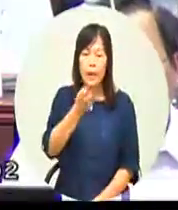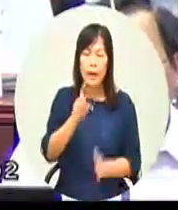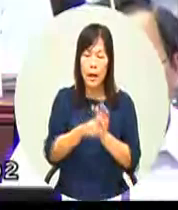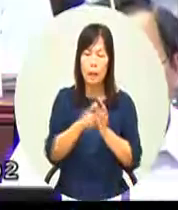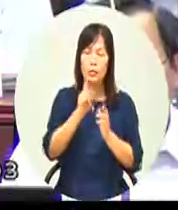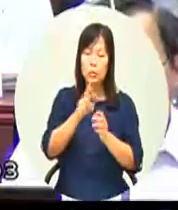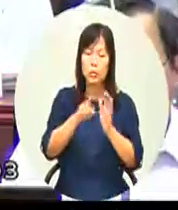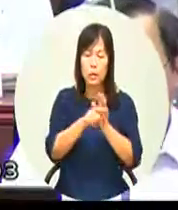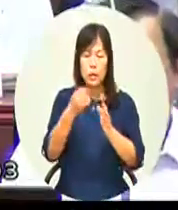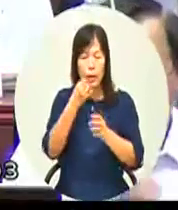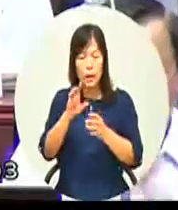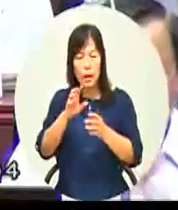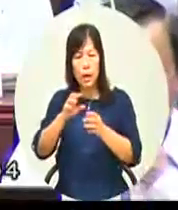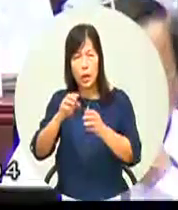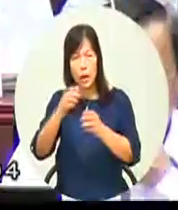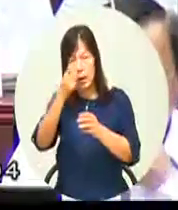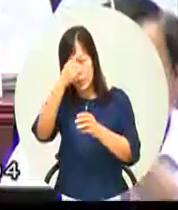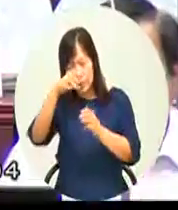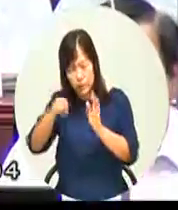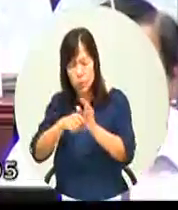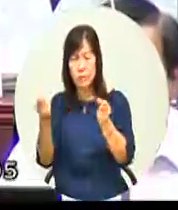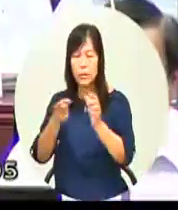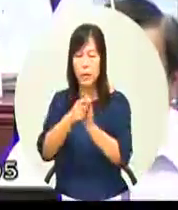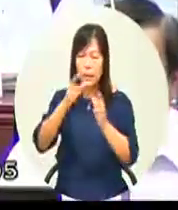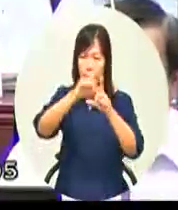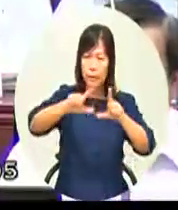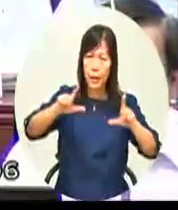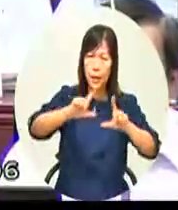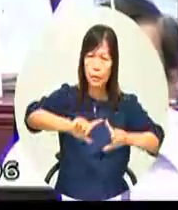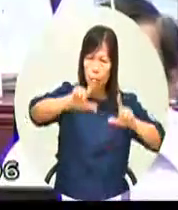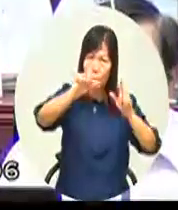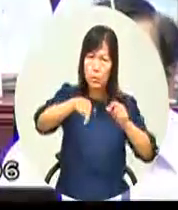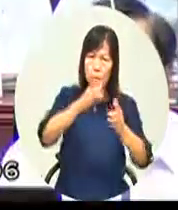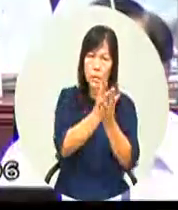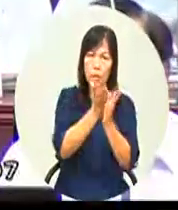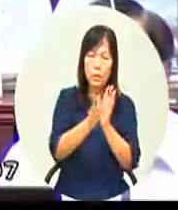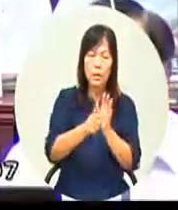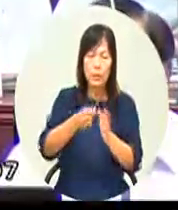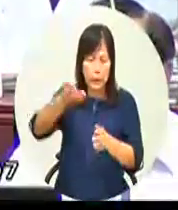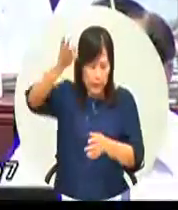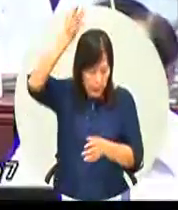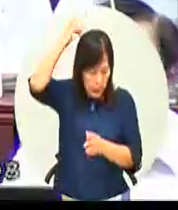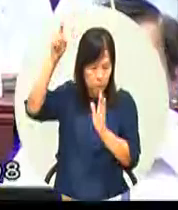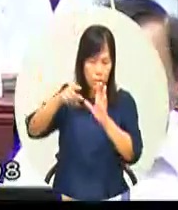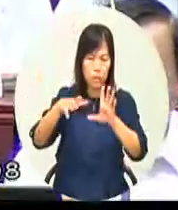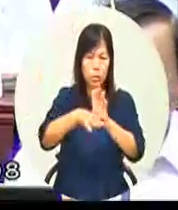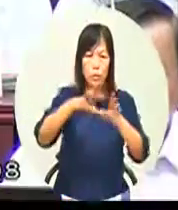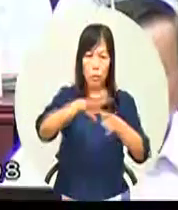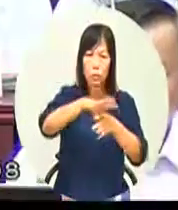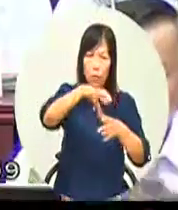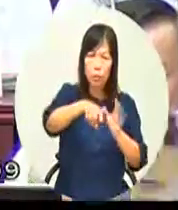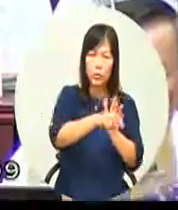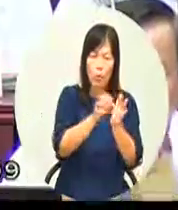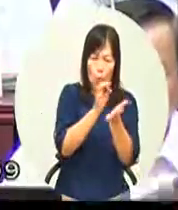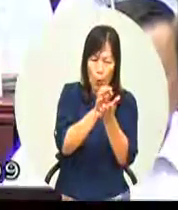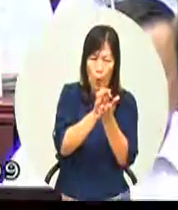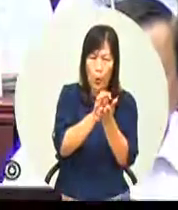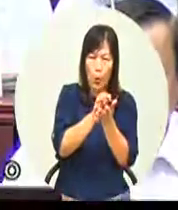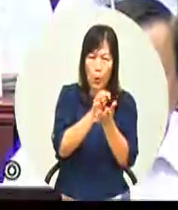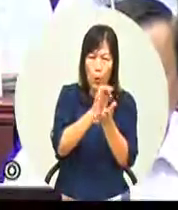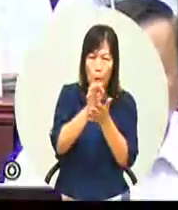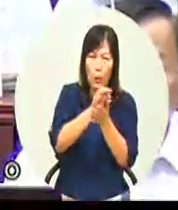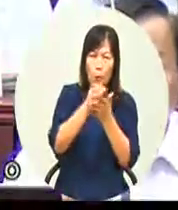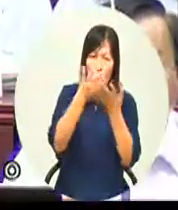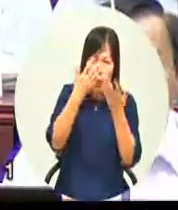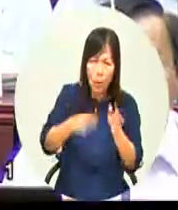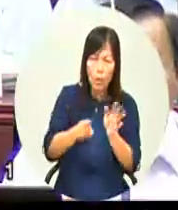的凤仪书院，或者是凤山有一些，比如说大东啊，这些都是在过去我们的文化局他们花了很多的这样的一